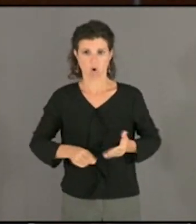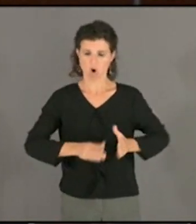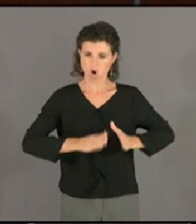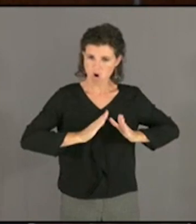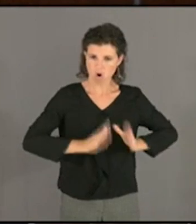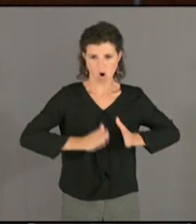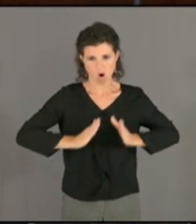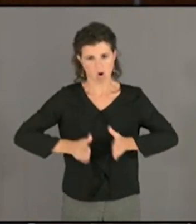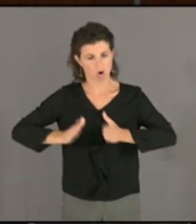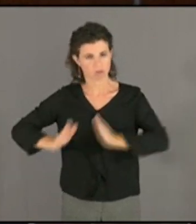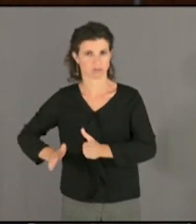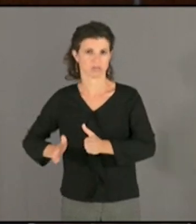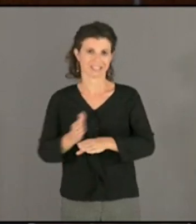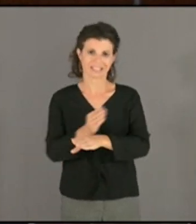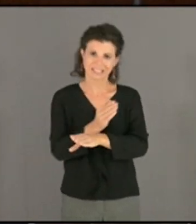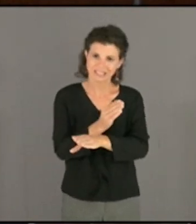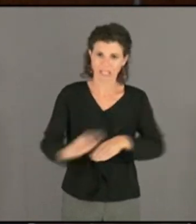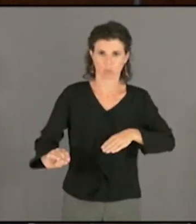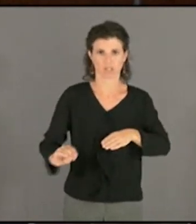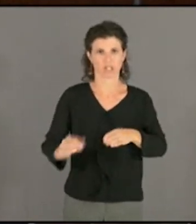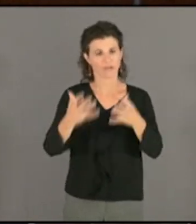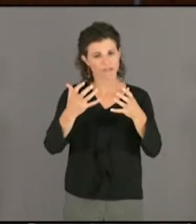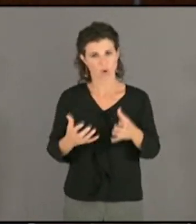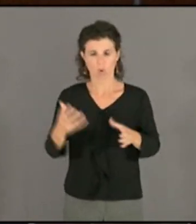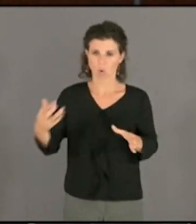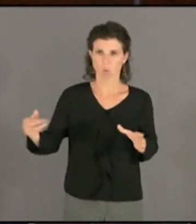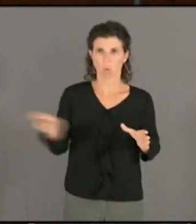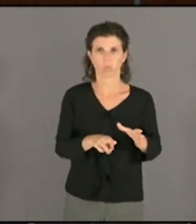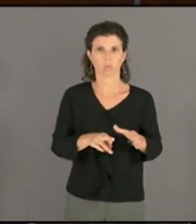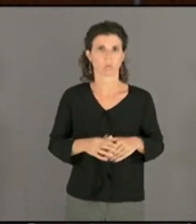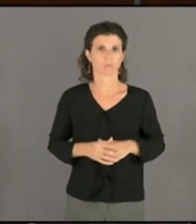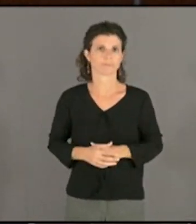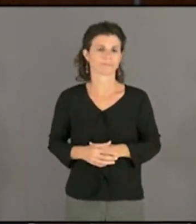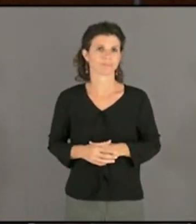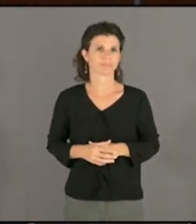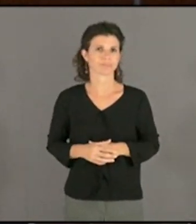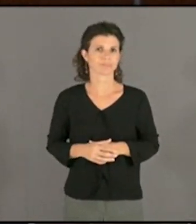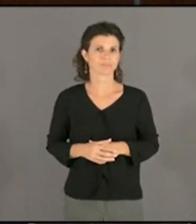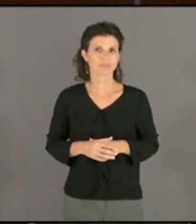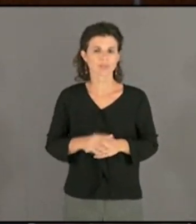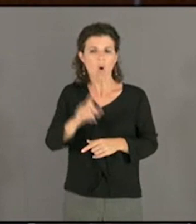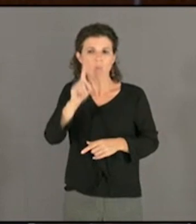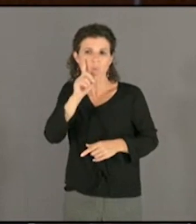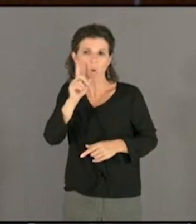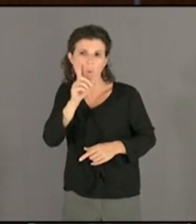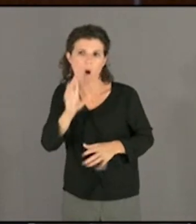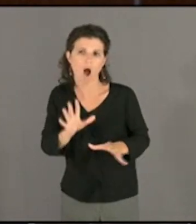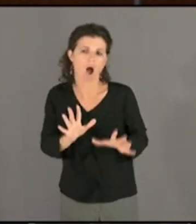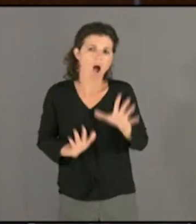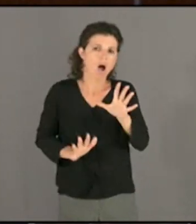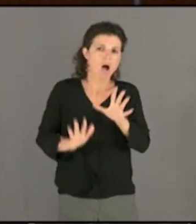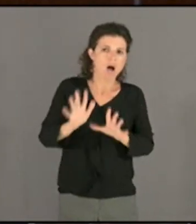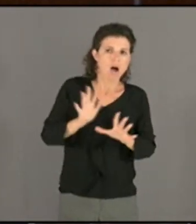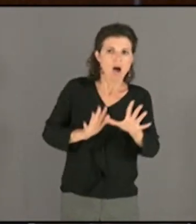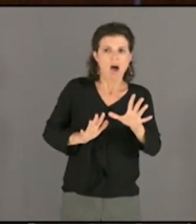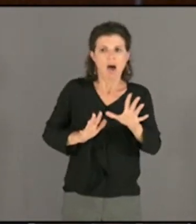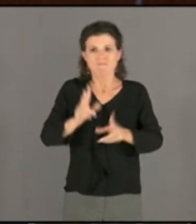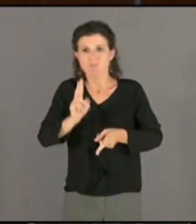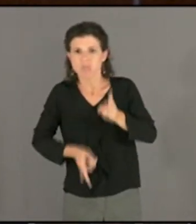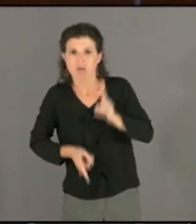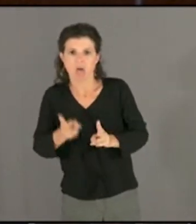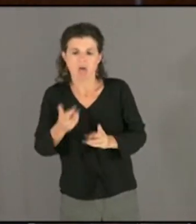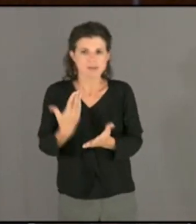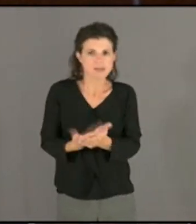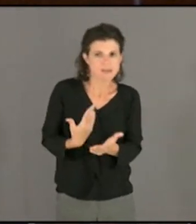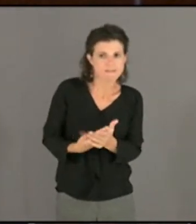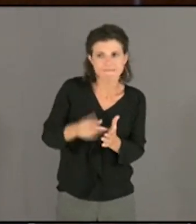l'ordre, rétablir la sécurité, parce que la prévention, l'associatif, en réalité, ça fait des